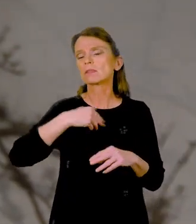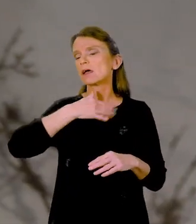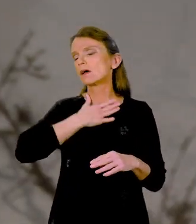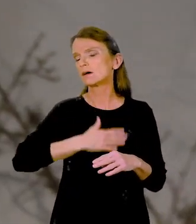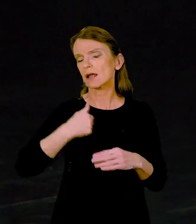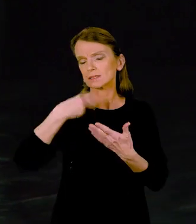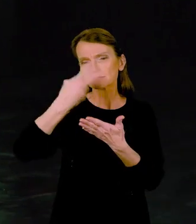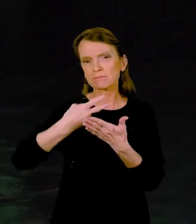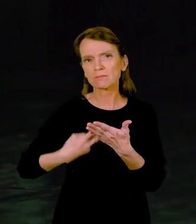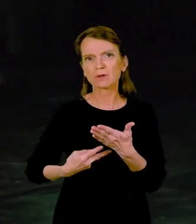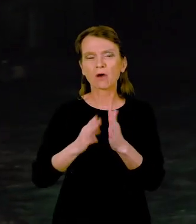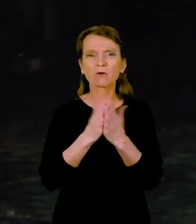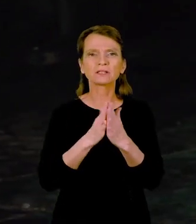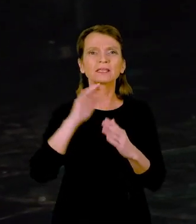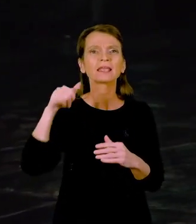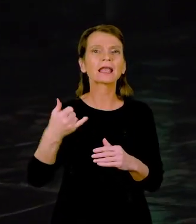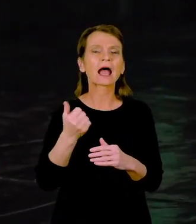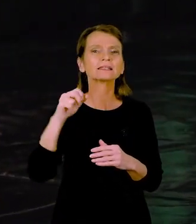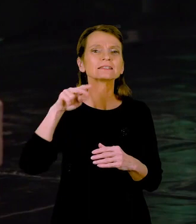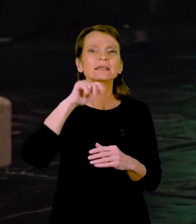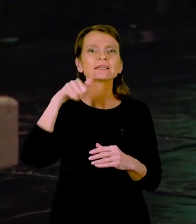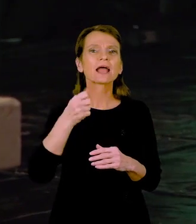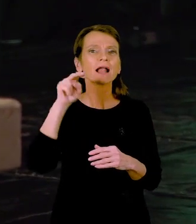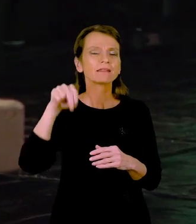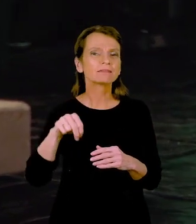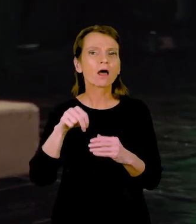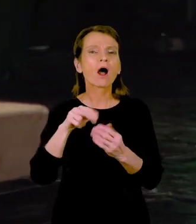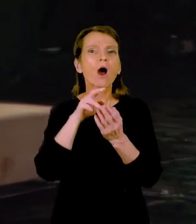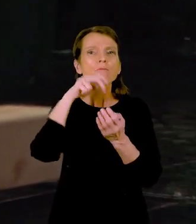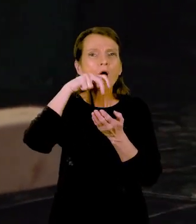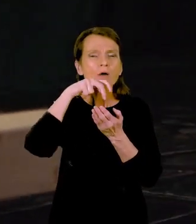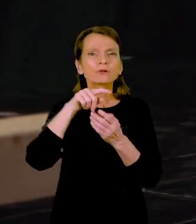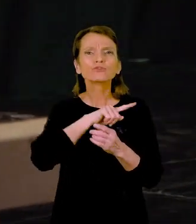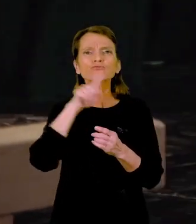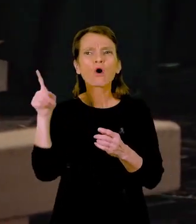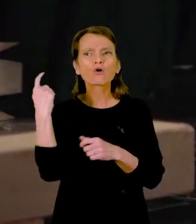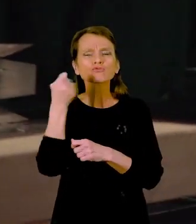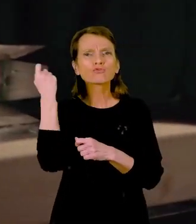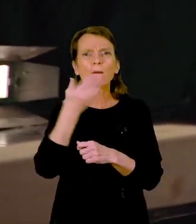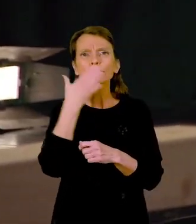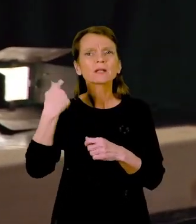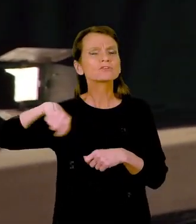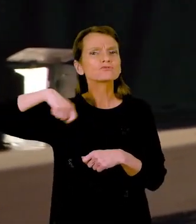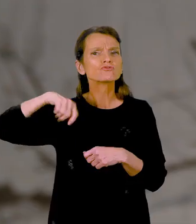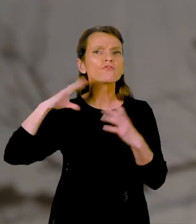Najraje sem čital knjige Janeza Jalna. Vse od Bobrov do Tropa brez zvoncev.